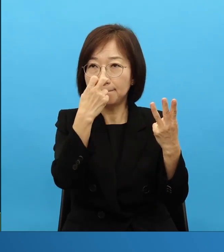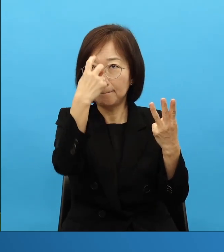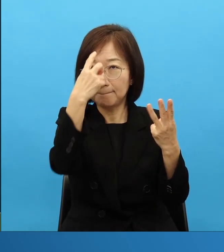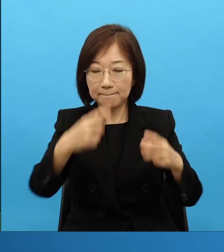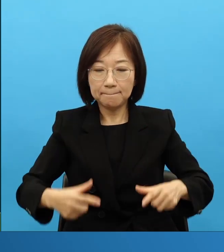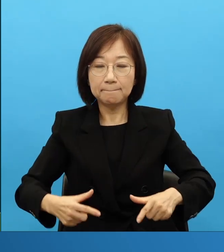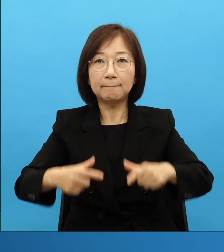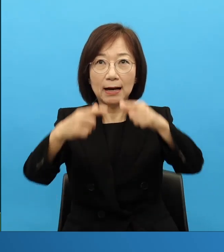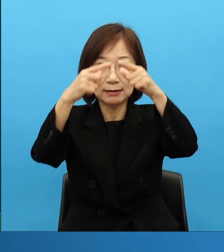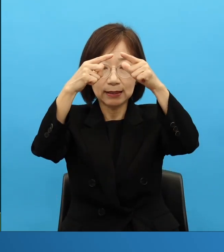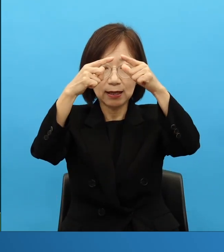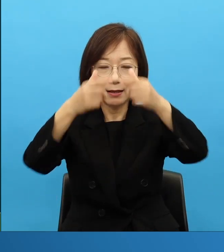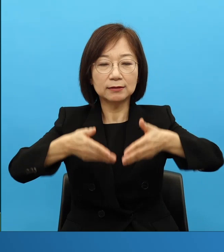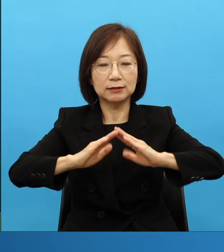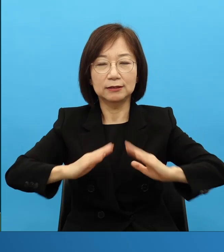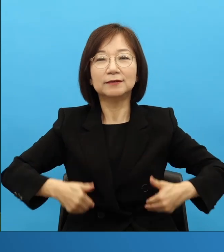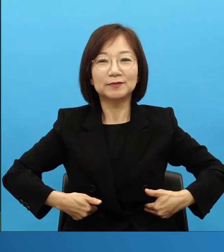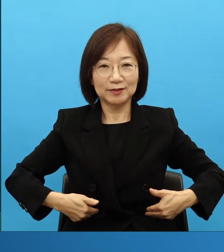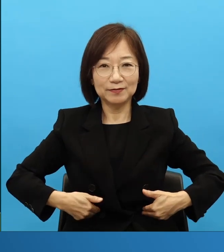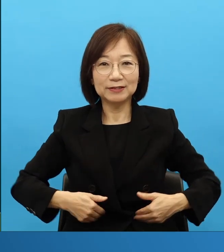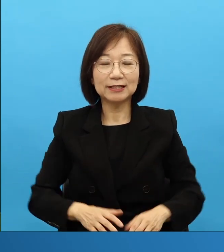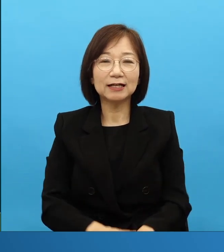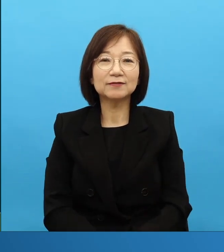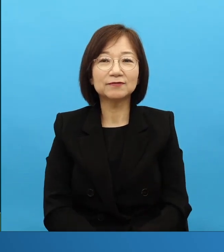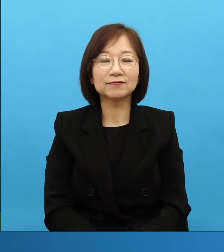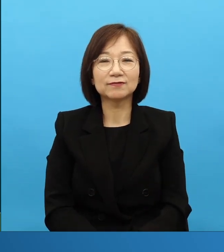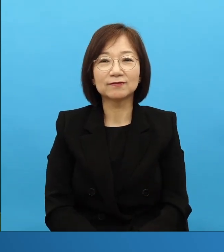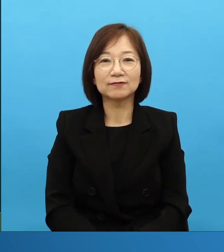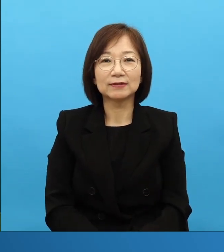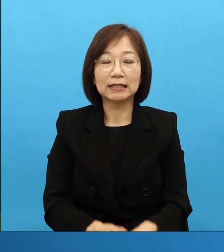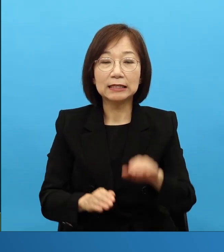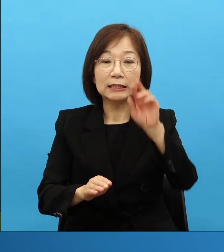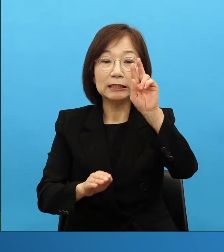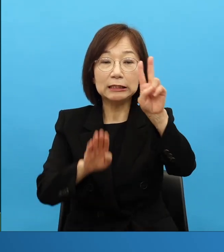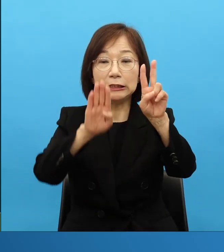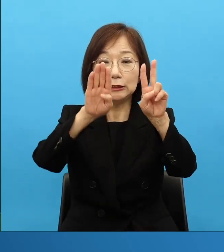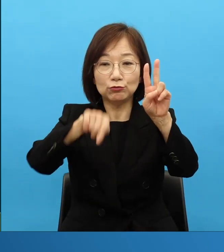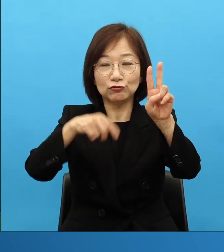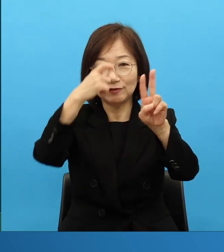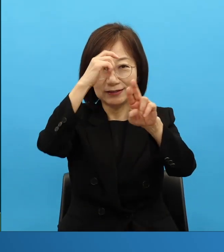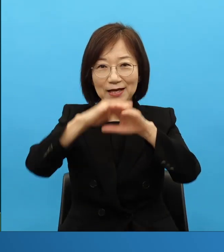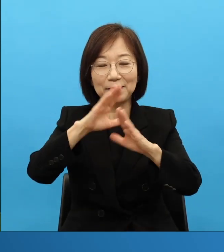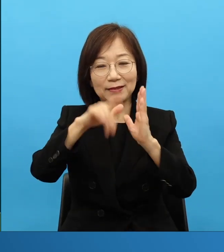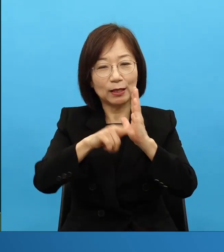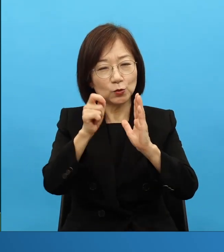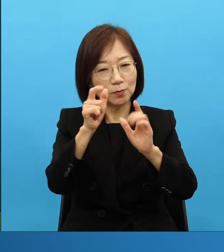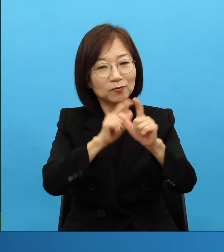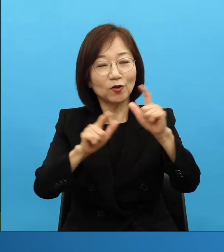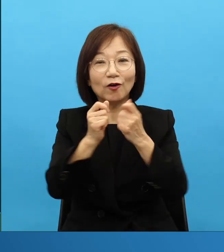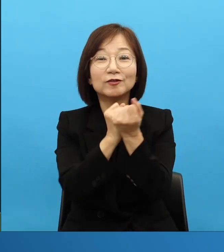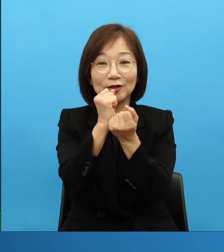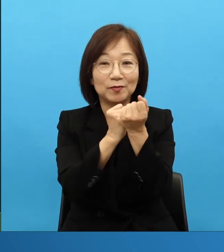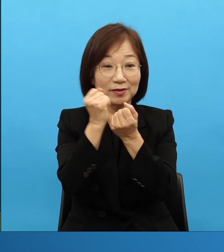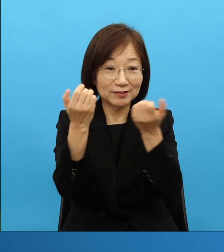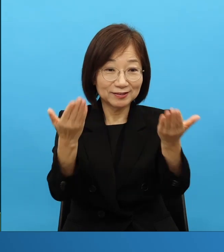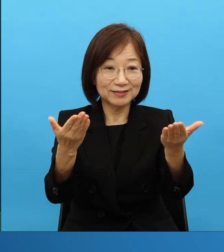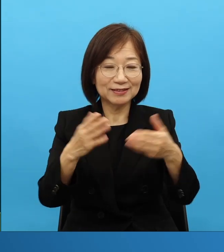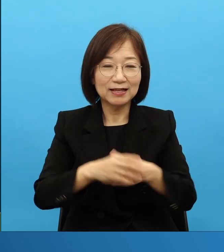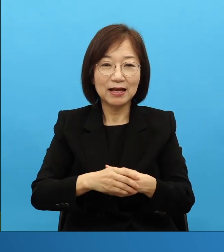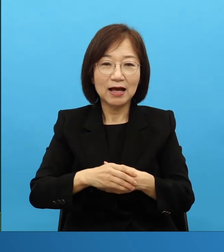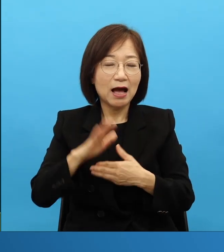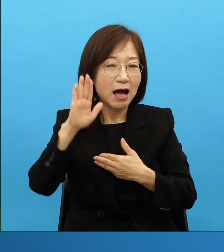myself in my meetings and for my church. 2부 때 조금 이야기하겠습니다. And we'll speak more in the second service. 앞으로 설 모든 중직자들은